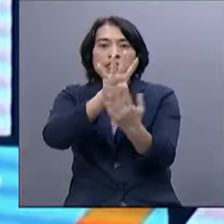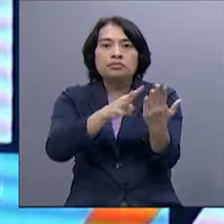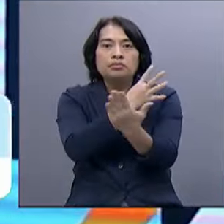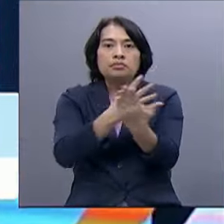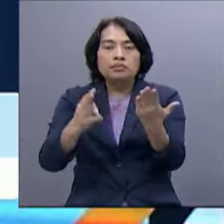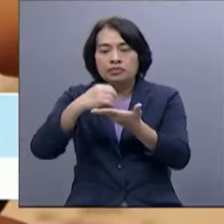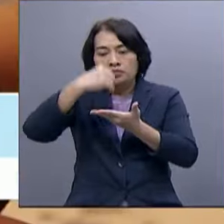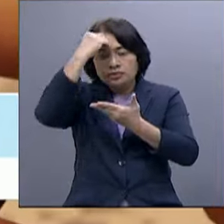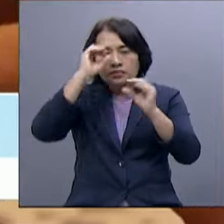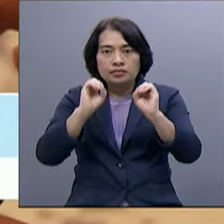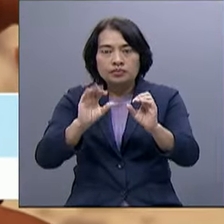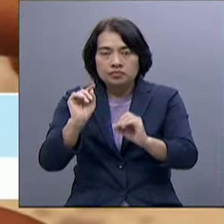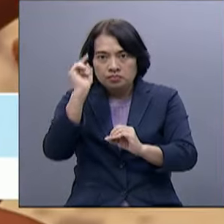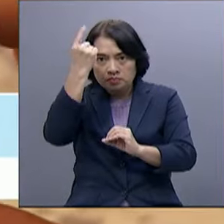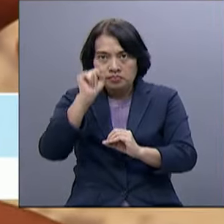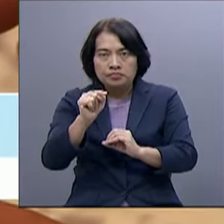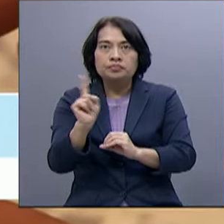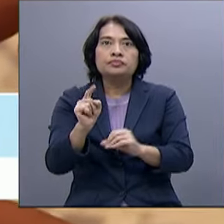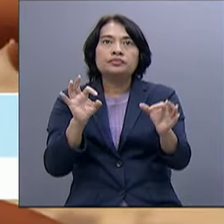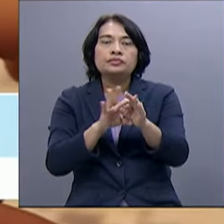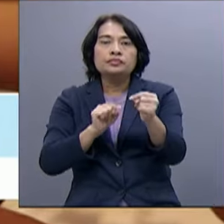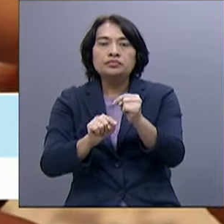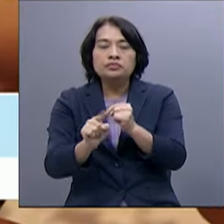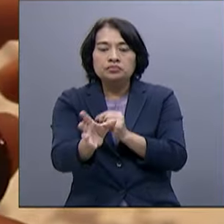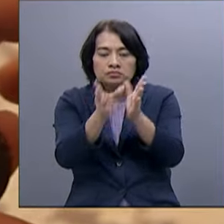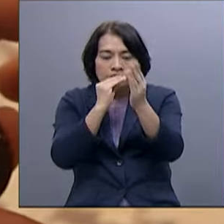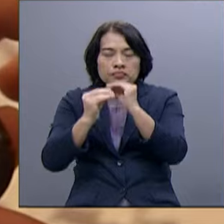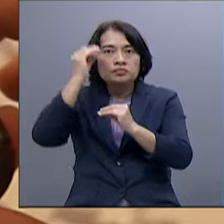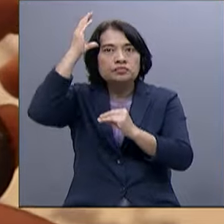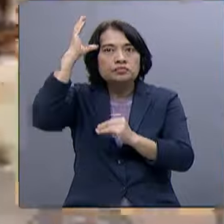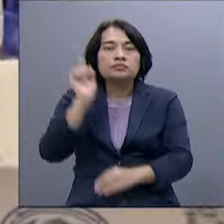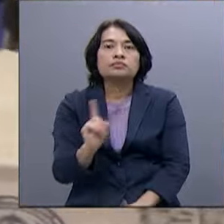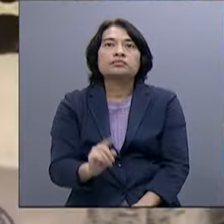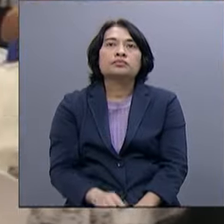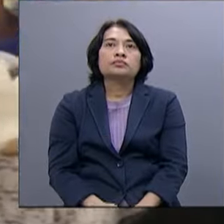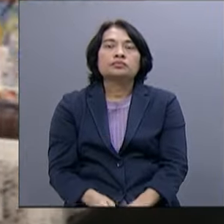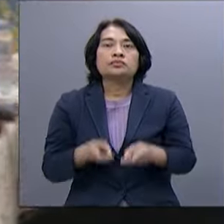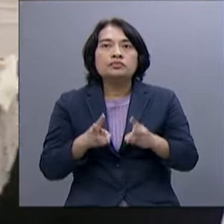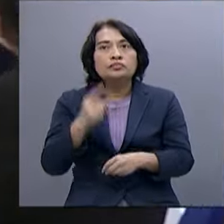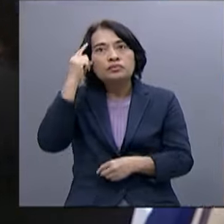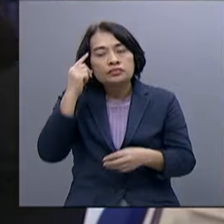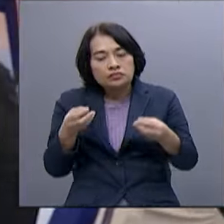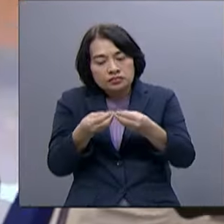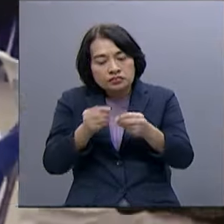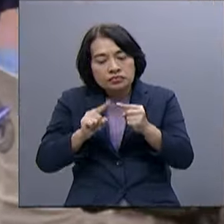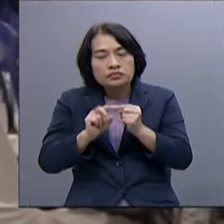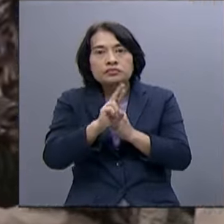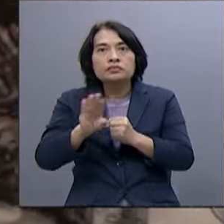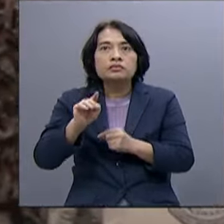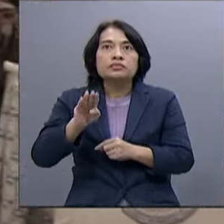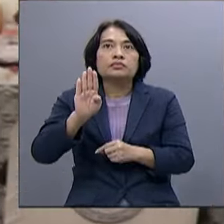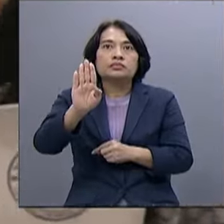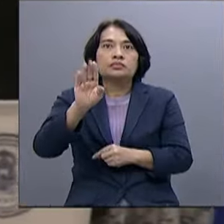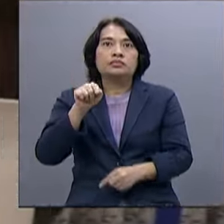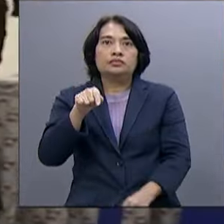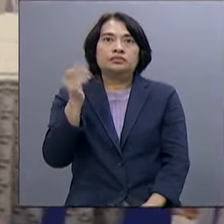อนให้ทันสมัยโดยทุกคนได้แสดงบทบาทการเรียนรู้แบบ Active Learning ครับด้วยกระบวนการการคิดขั้นสูงเชิงระบบGPAS 5